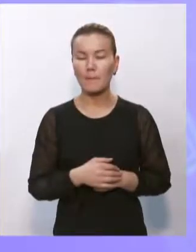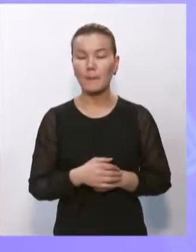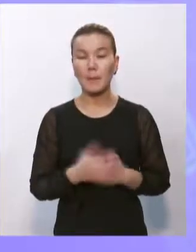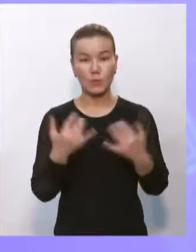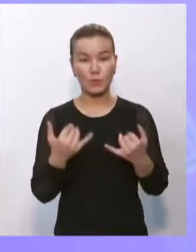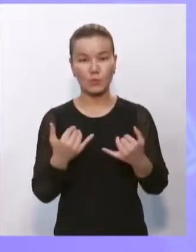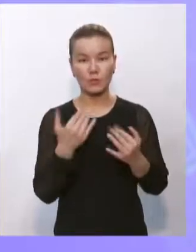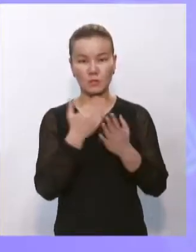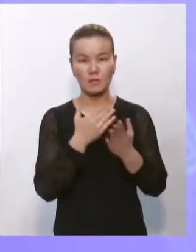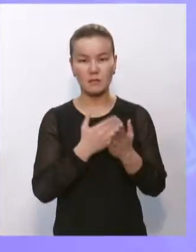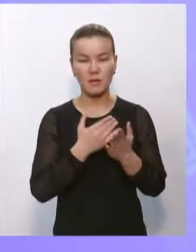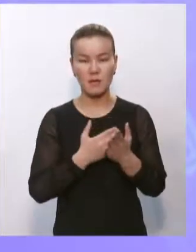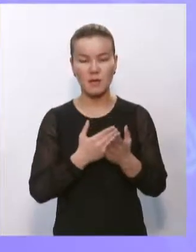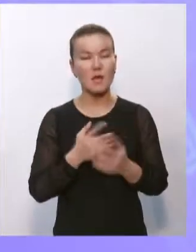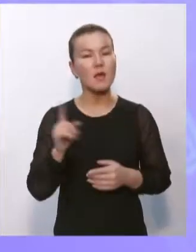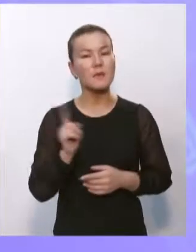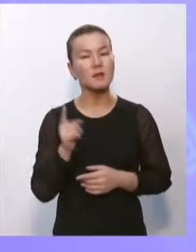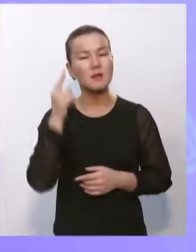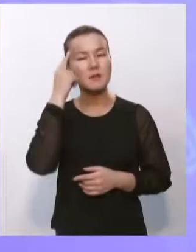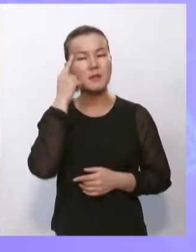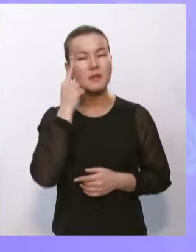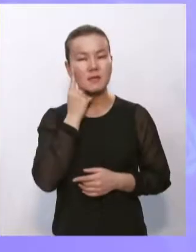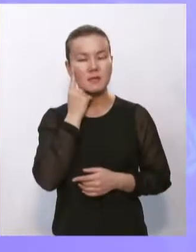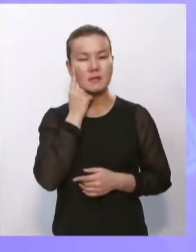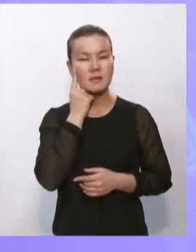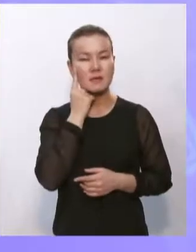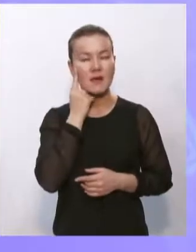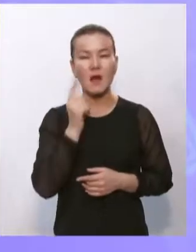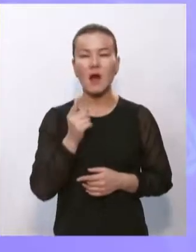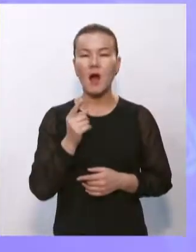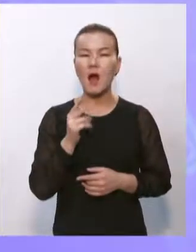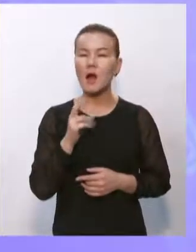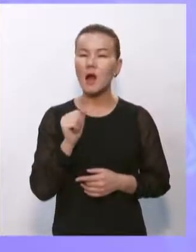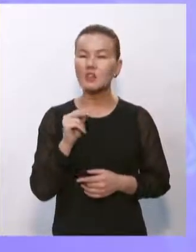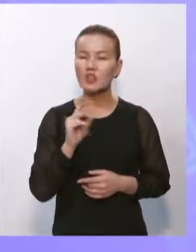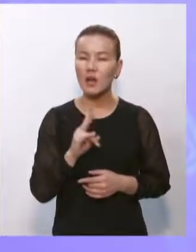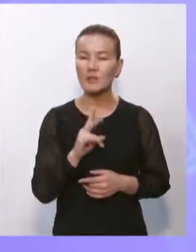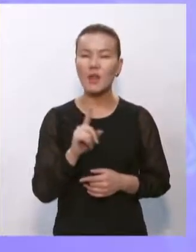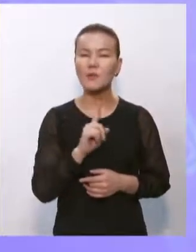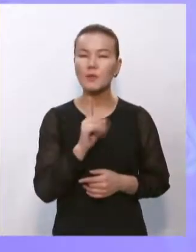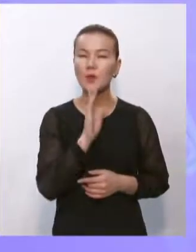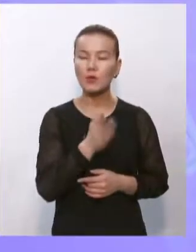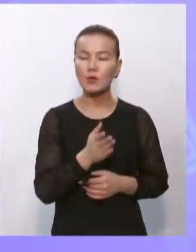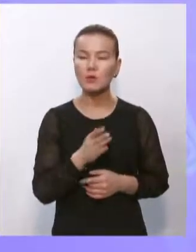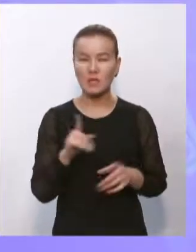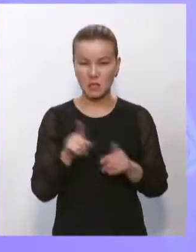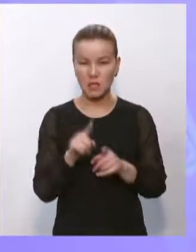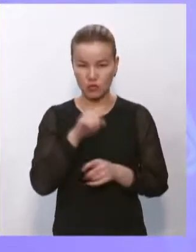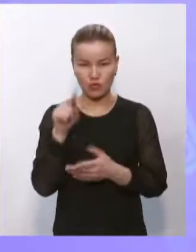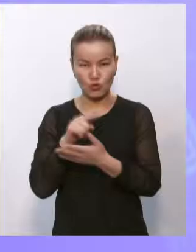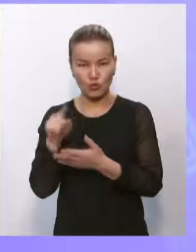Демек, бүгүн сабакта эмнени билдиңер? Качан, эмне болот деген суроолорго туура жооп